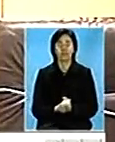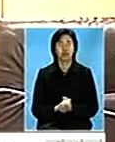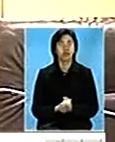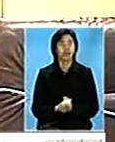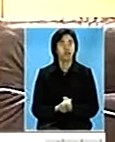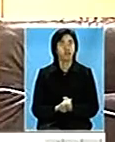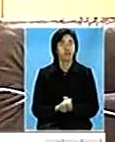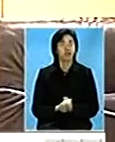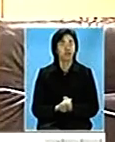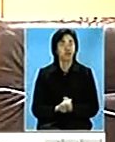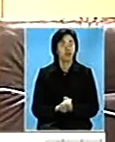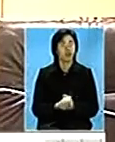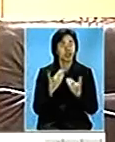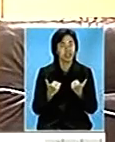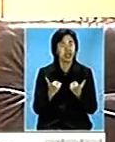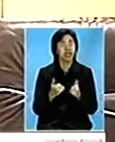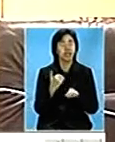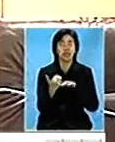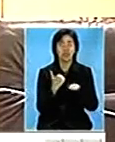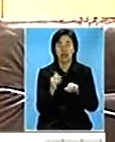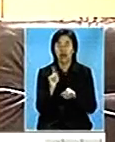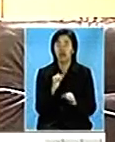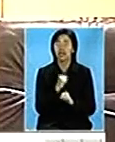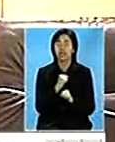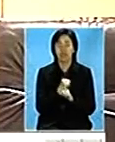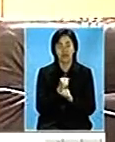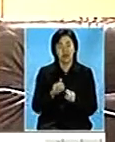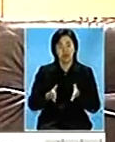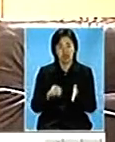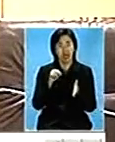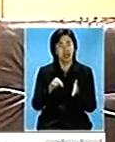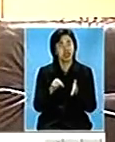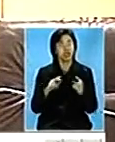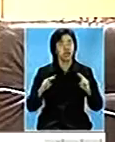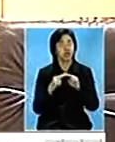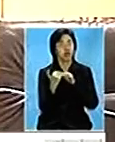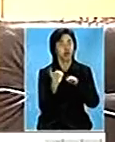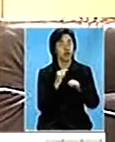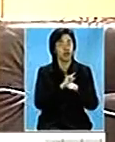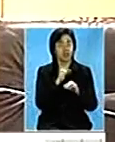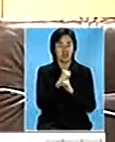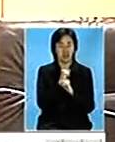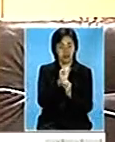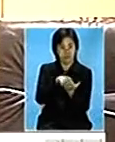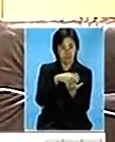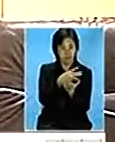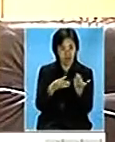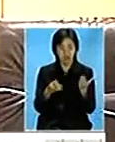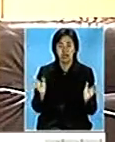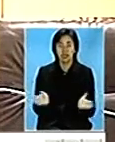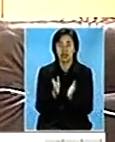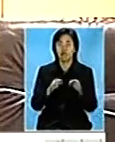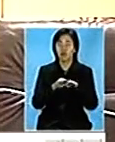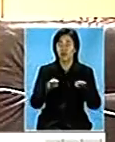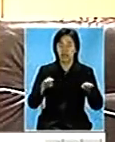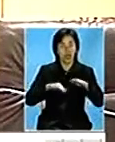จรถนนลูกจราจรแล้วก็ทำด้วยลูกรังกระทรวงอนุคมได้จัดทำแผนงานเพื่อยกระดับมาตรฐานท